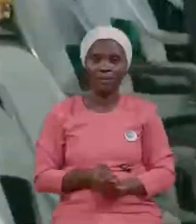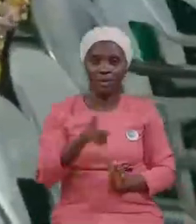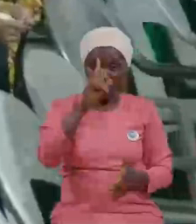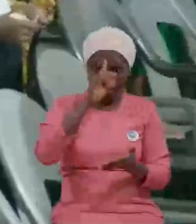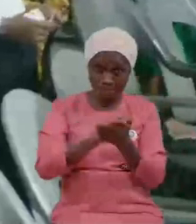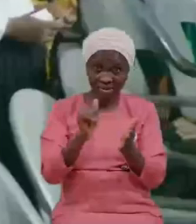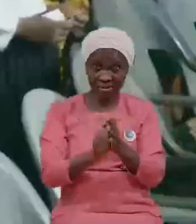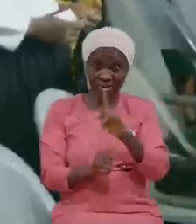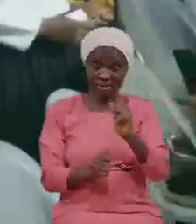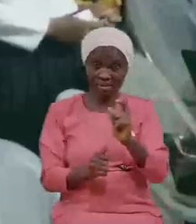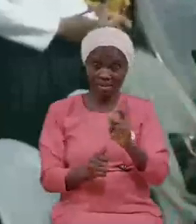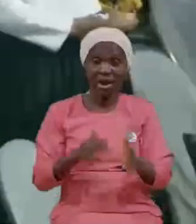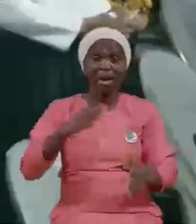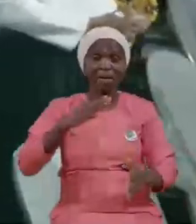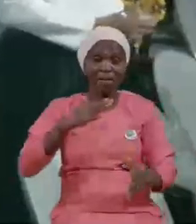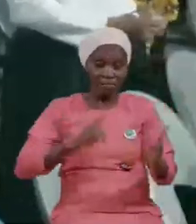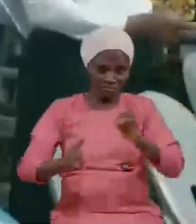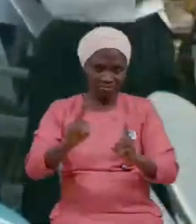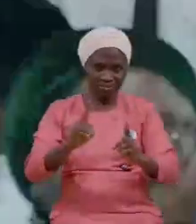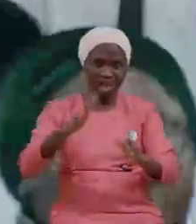Mon miracle est là.